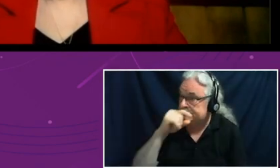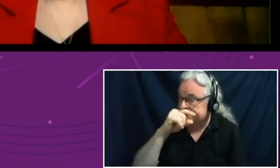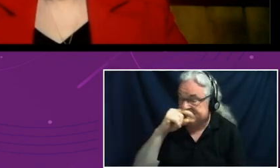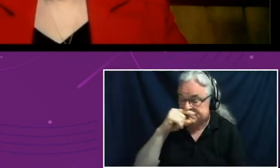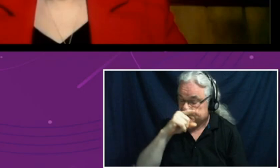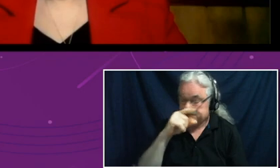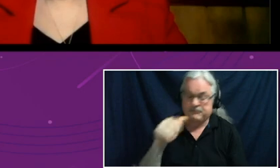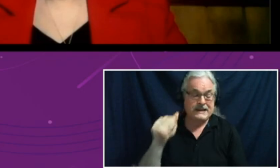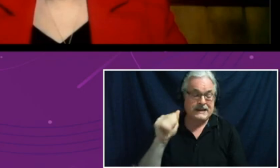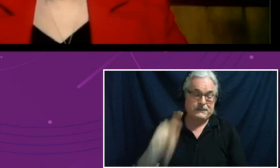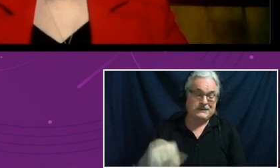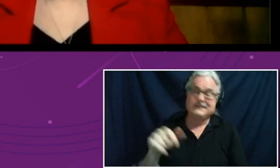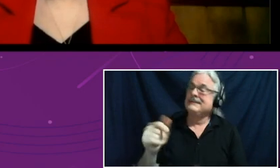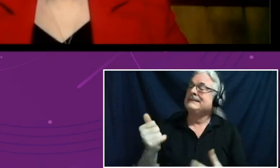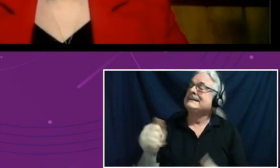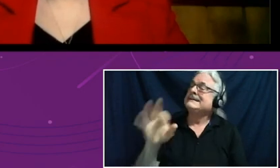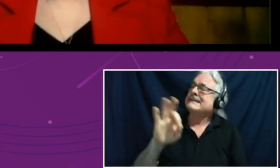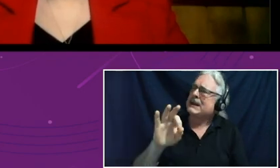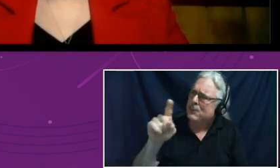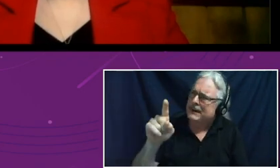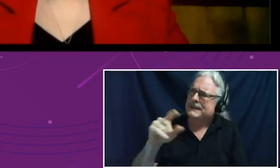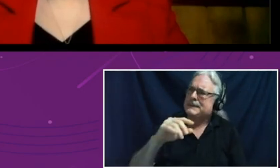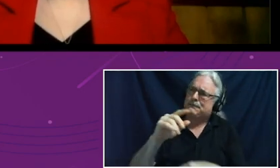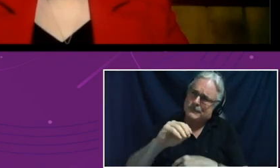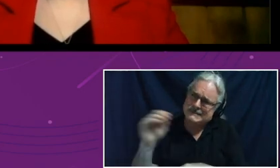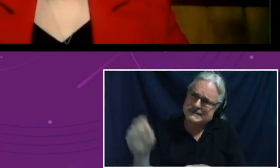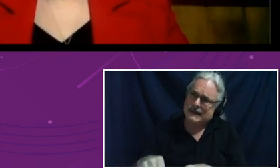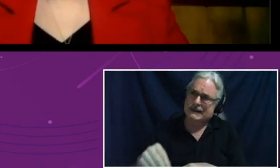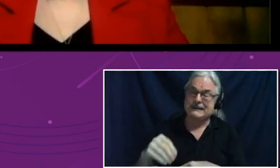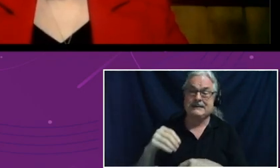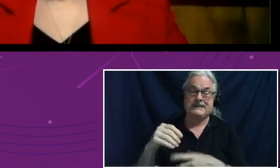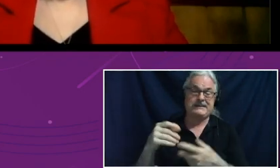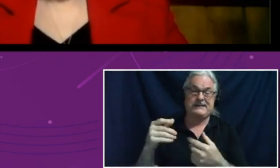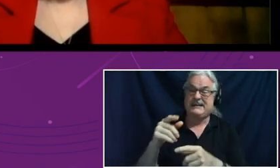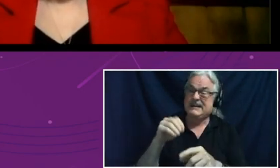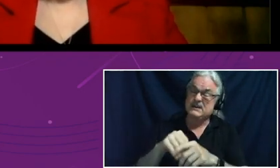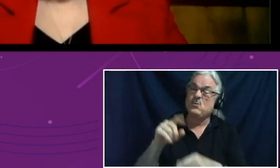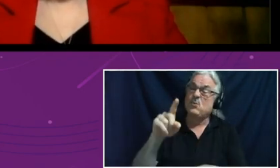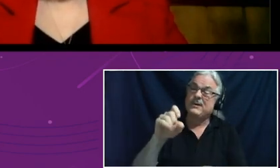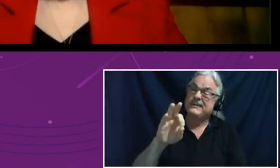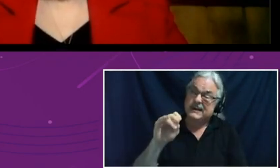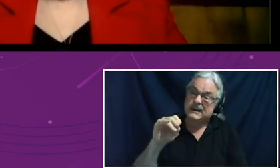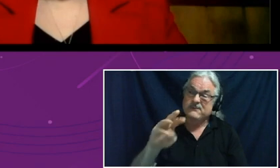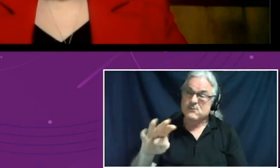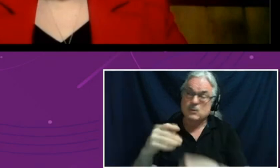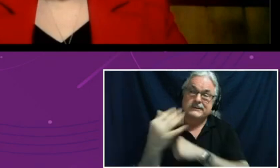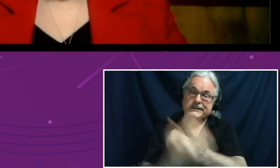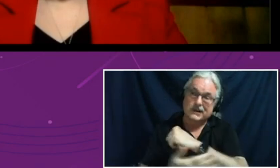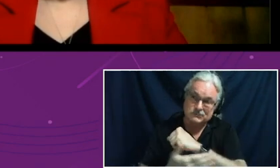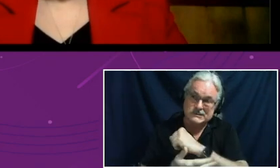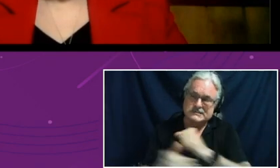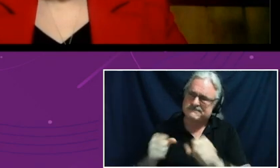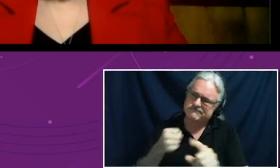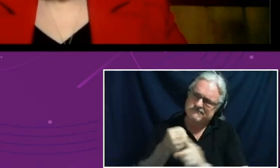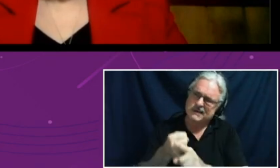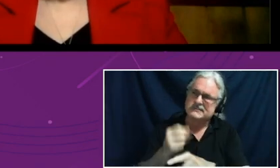l'éducation. Alors même que je parle, 91% de la population estudiantine mondiale a été touchée dans 194